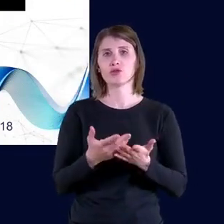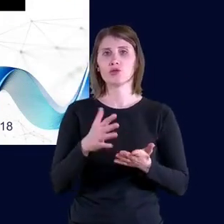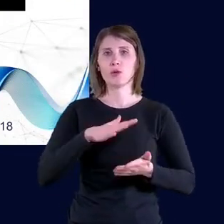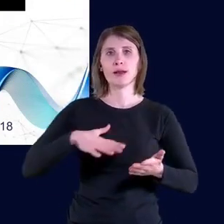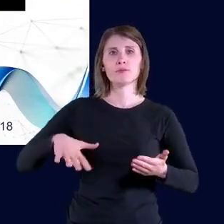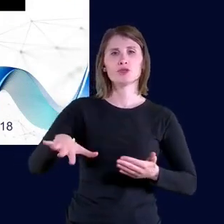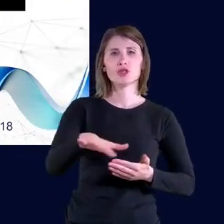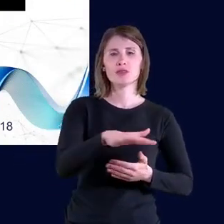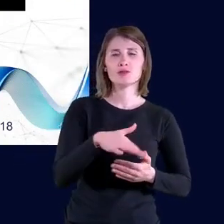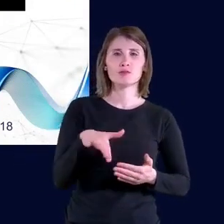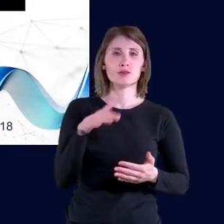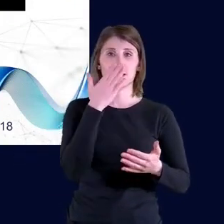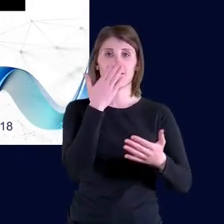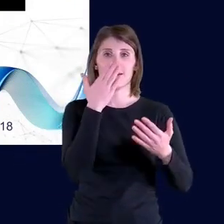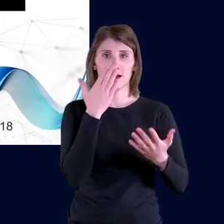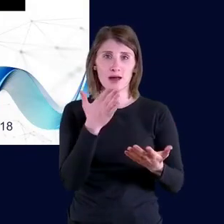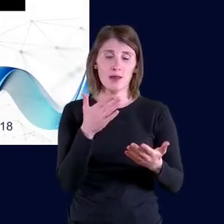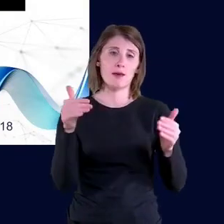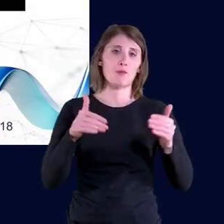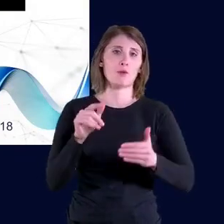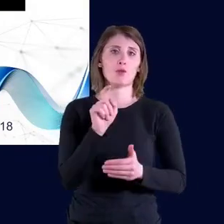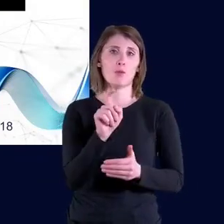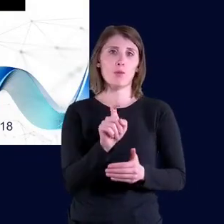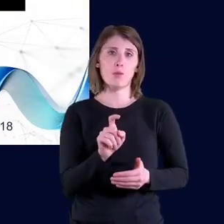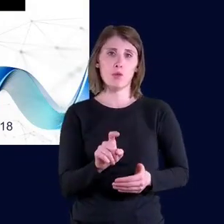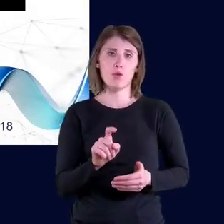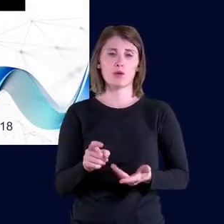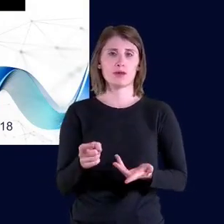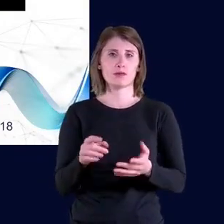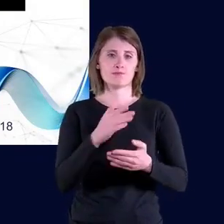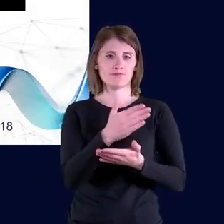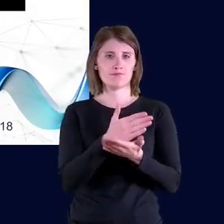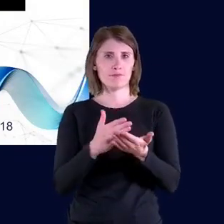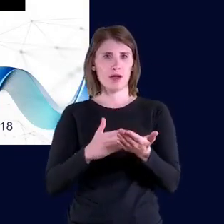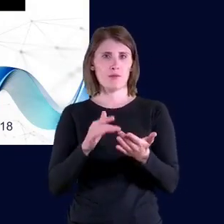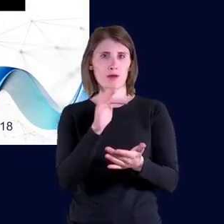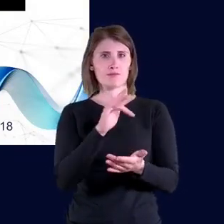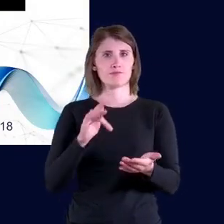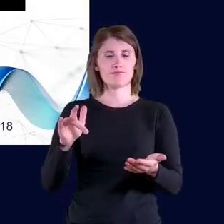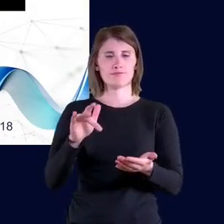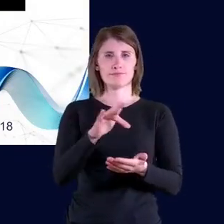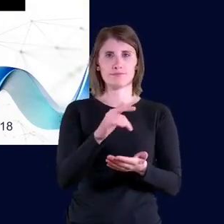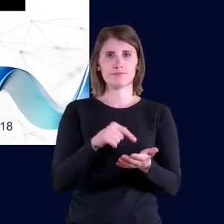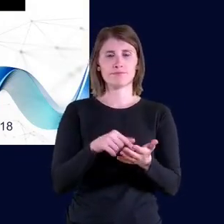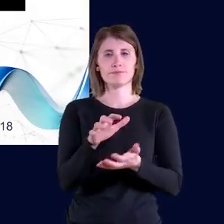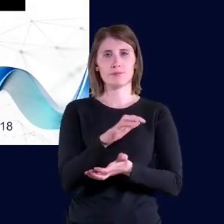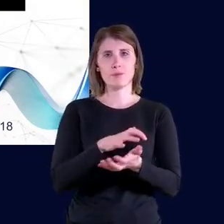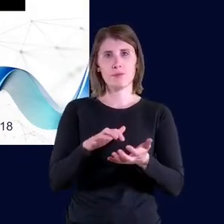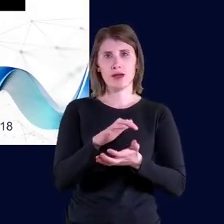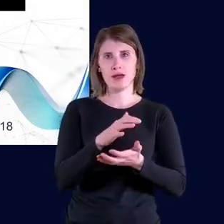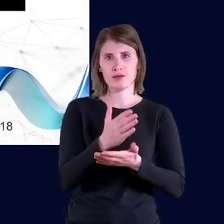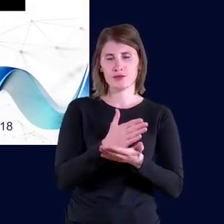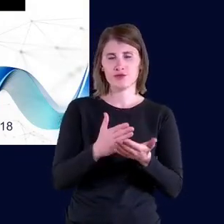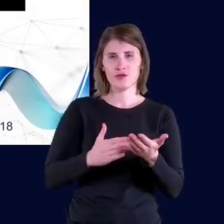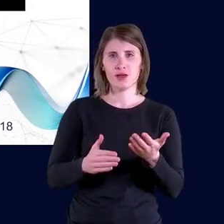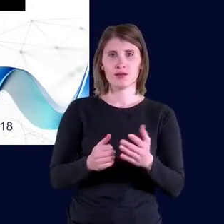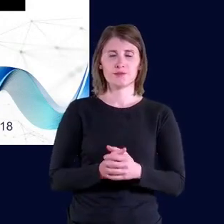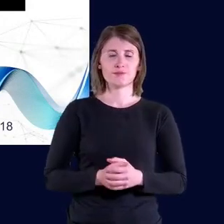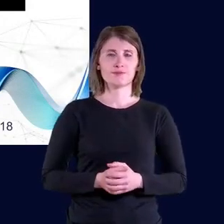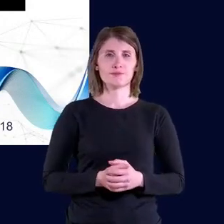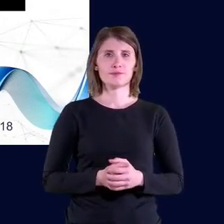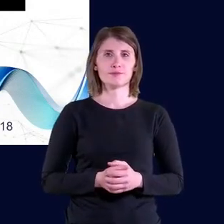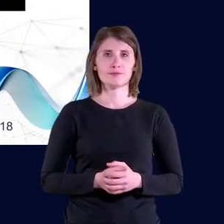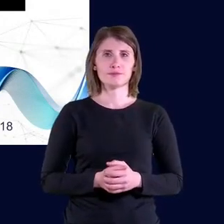przestrzennego Mogą to być punkty umieszczone na współczesnej mapie świata wyświetlane w widoku metadanych